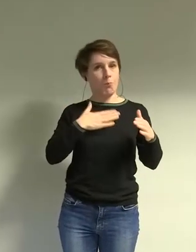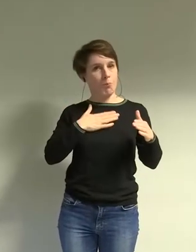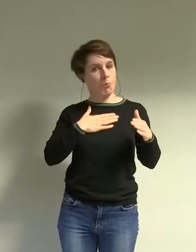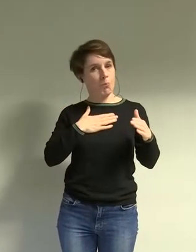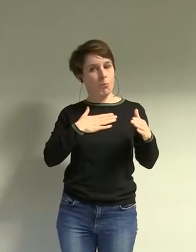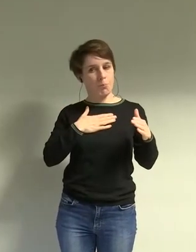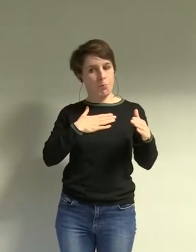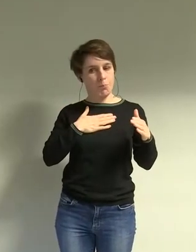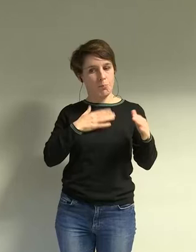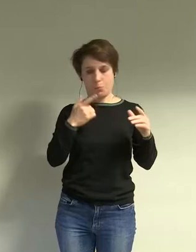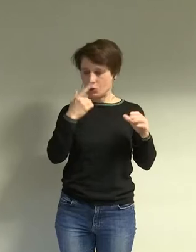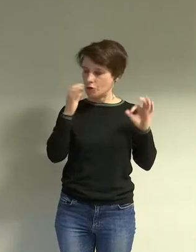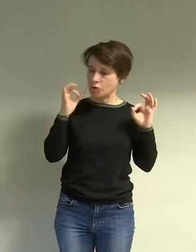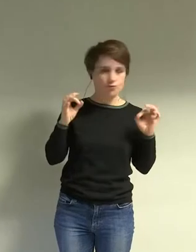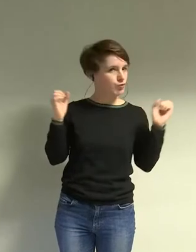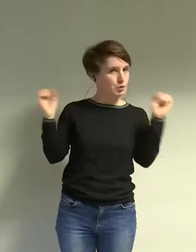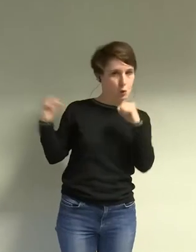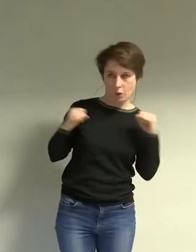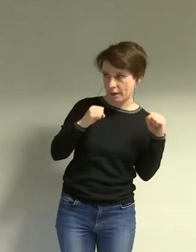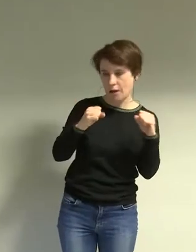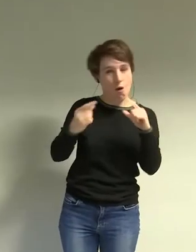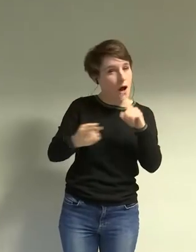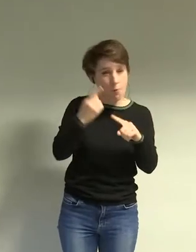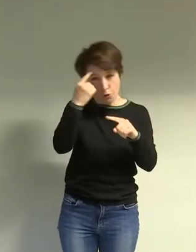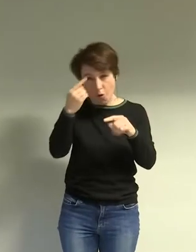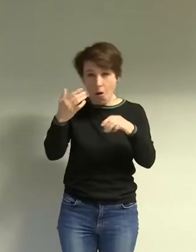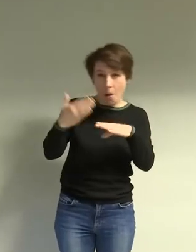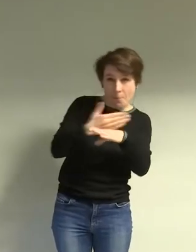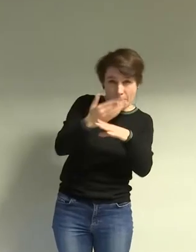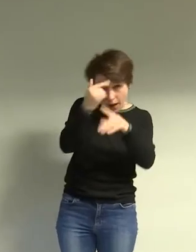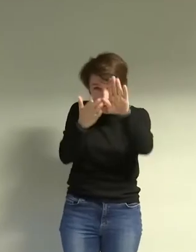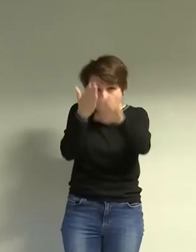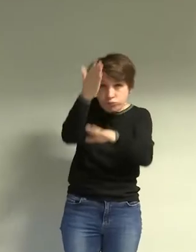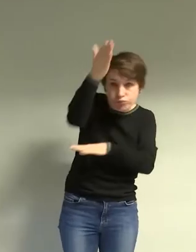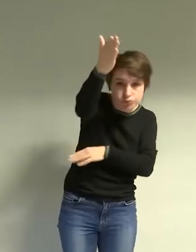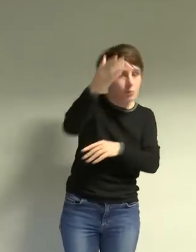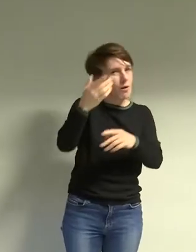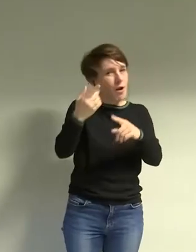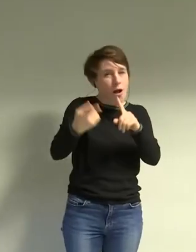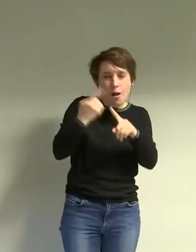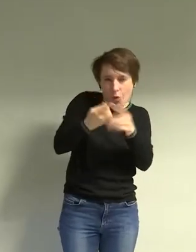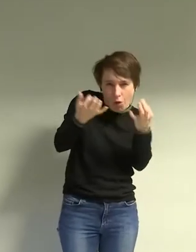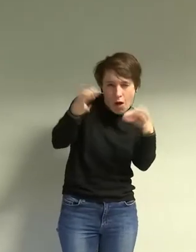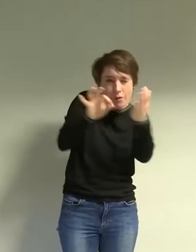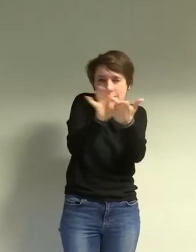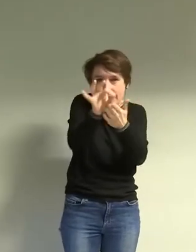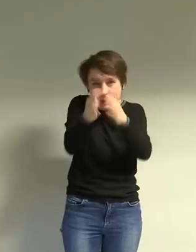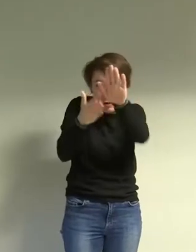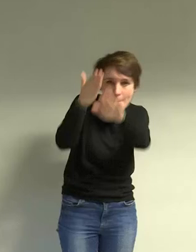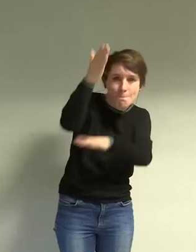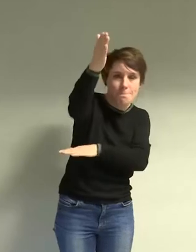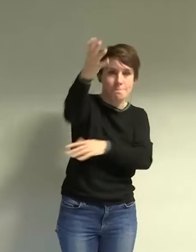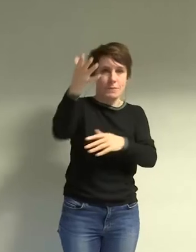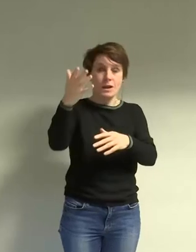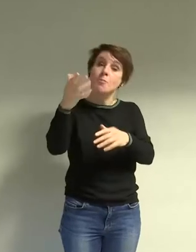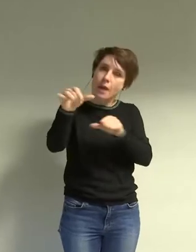la nécessité de travailler à des éléments prospectifs et accurso la construction d'une vision stratégique tout ça avec volonté